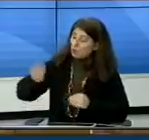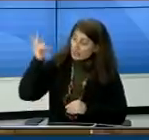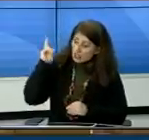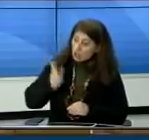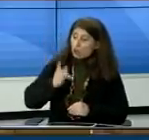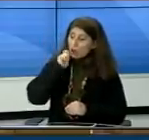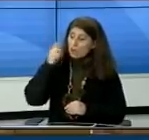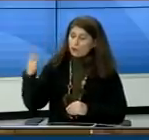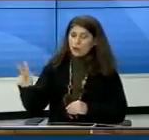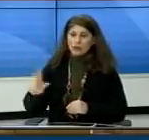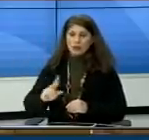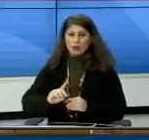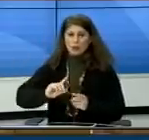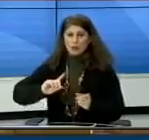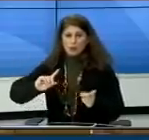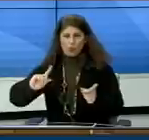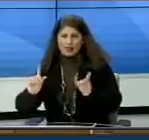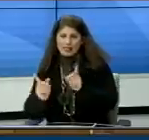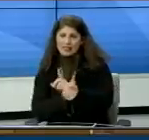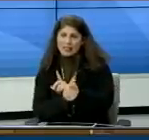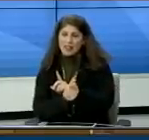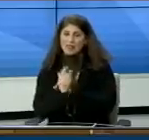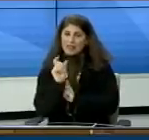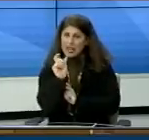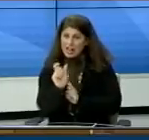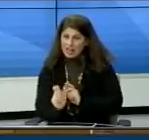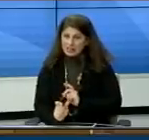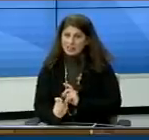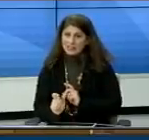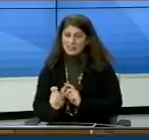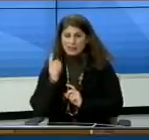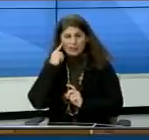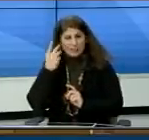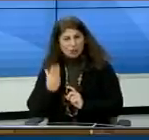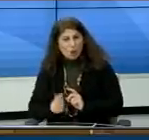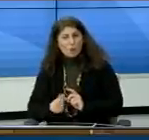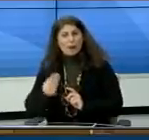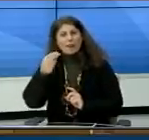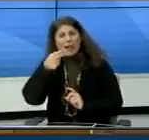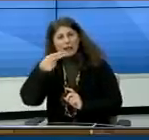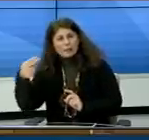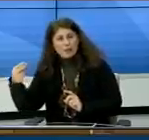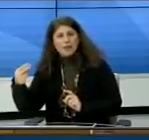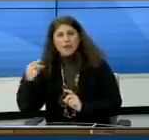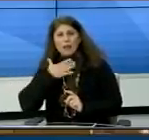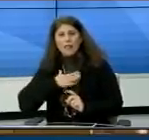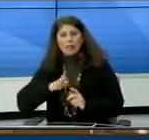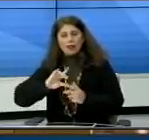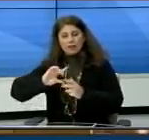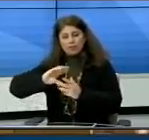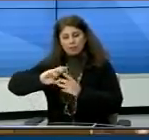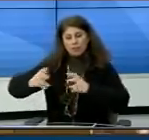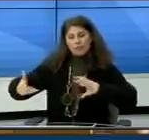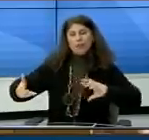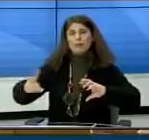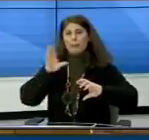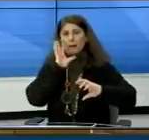σας, που αντιστρέφετε λέξεις, σημασίες και νοήματα για να αντιστρέψετε την πραγματικότητα.